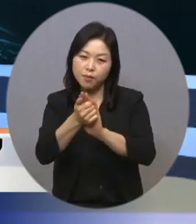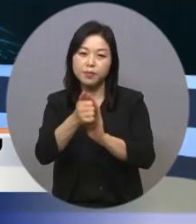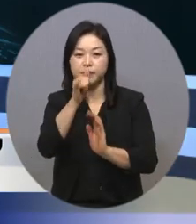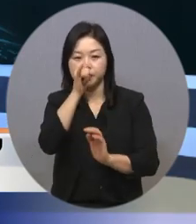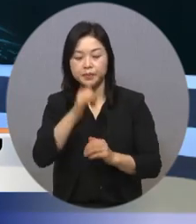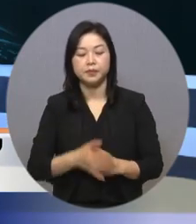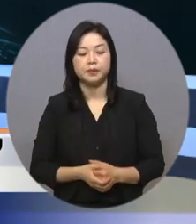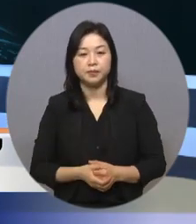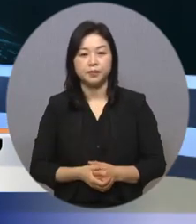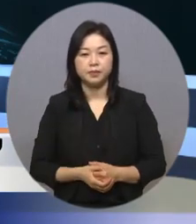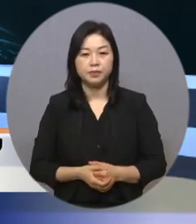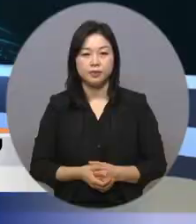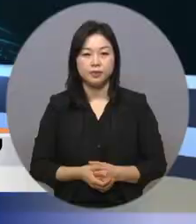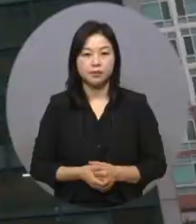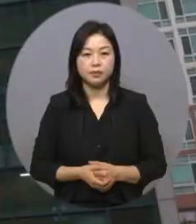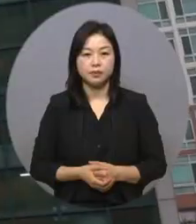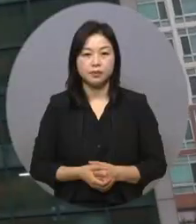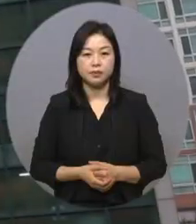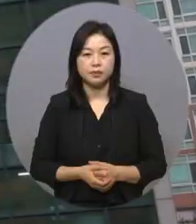권용찬 기자입니다.